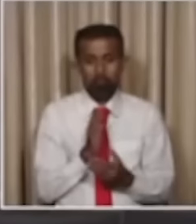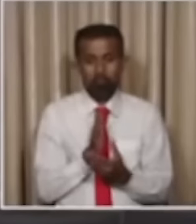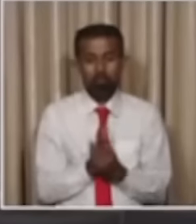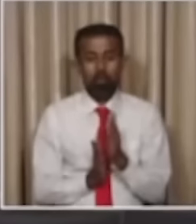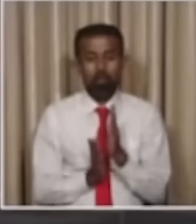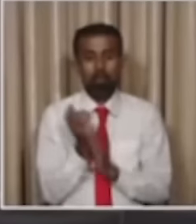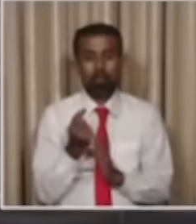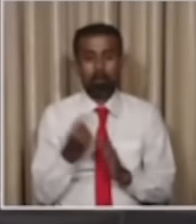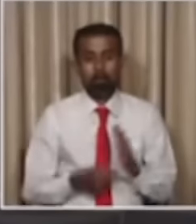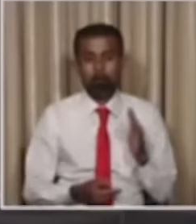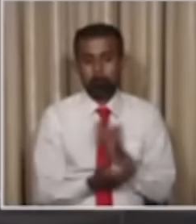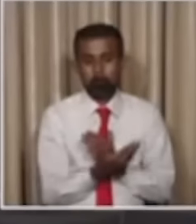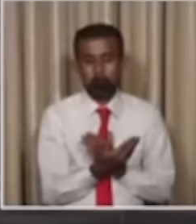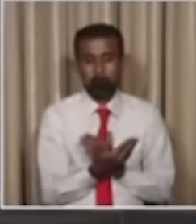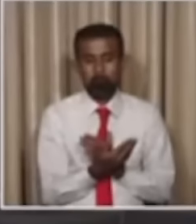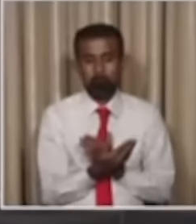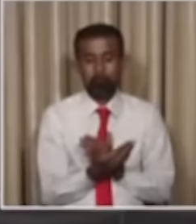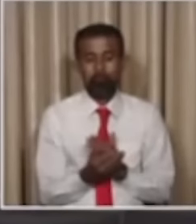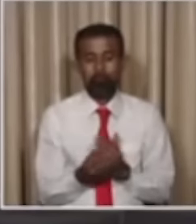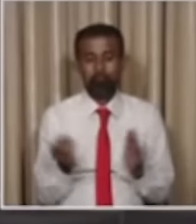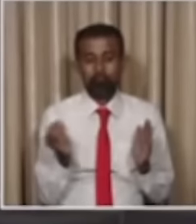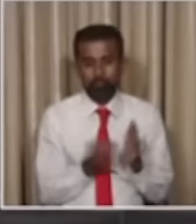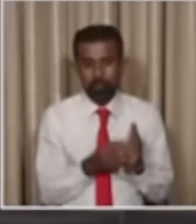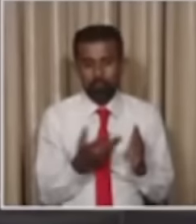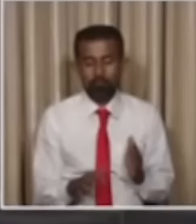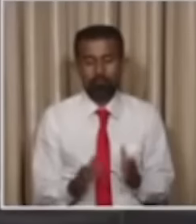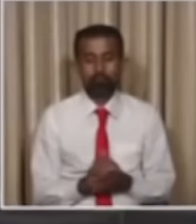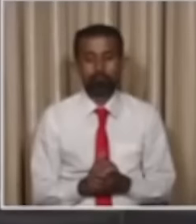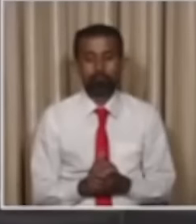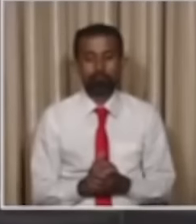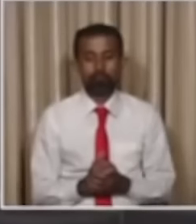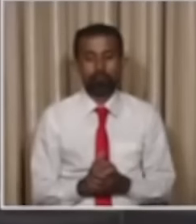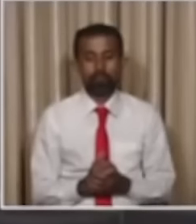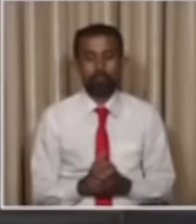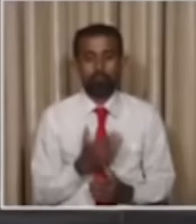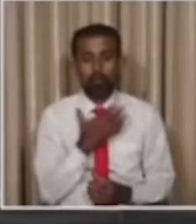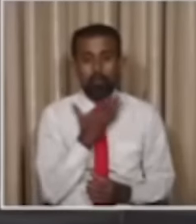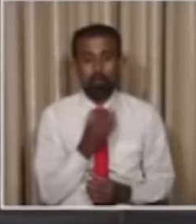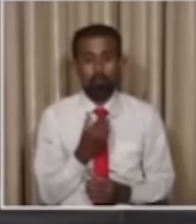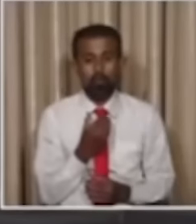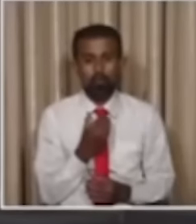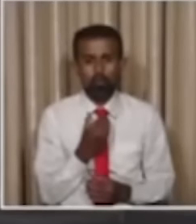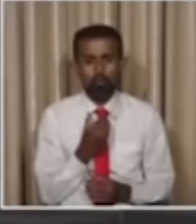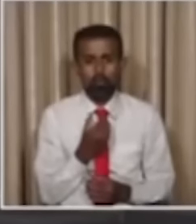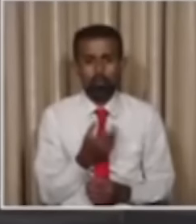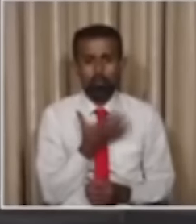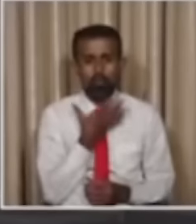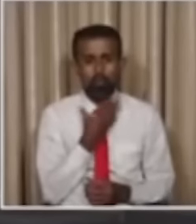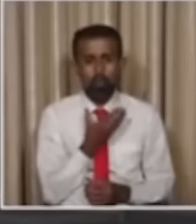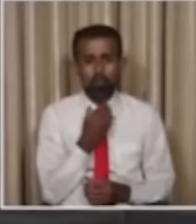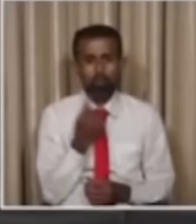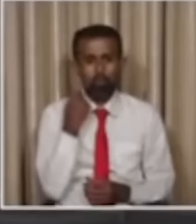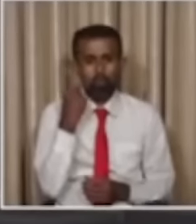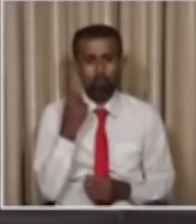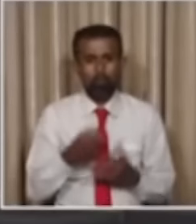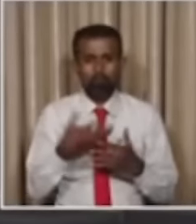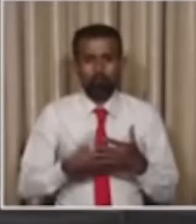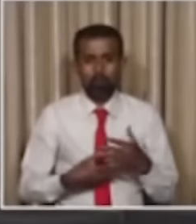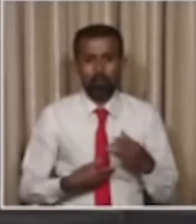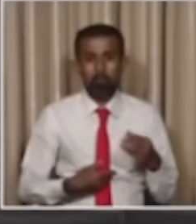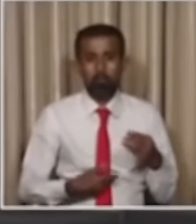මූලිකා ඉතිවාසිකම් පෙත්සම් මෙත් හෙළි කරලා තියෙනවා. මෙම අසත්‍ය තියෙනවා, මෙම අසත්‍ය බුද්ධිත වාර්තා